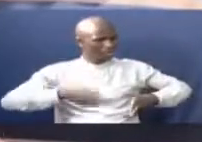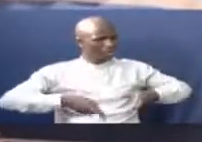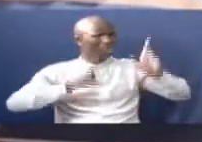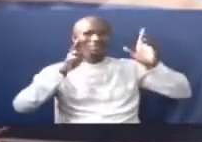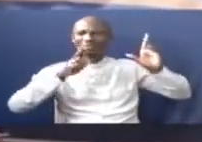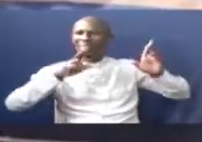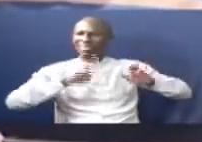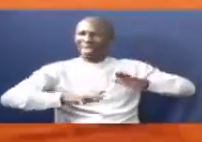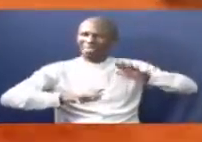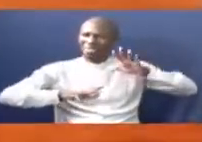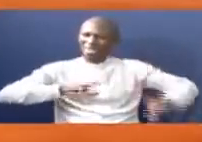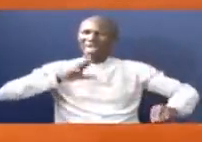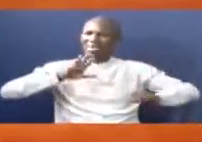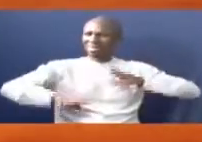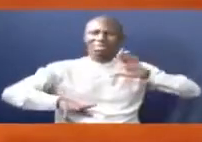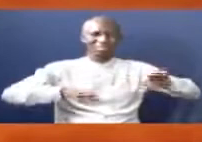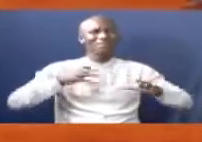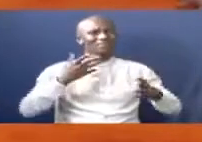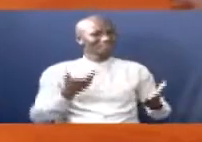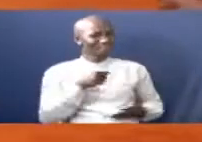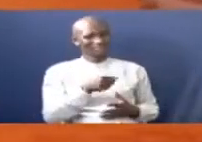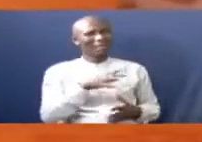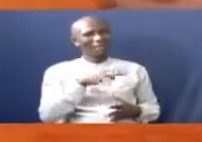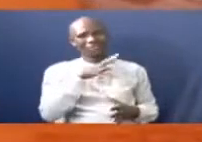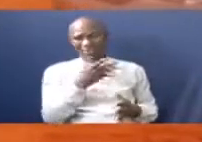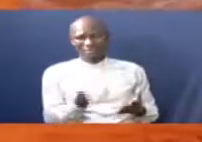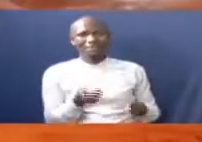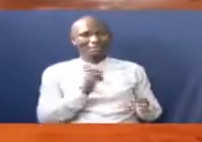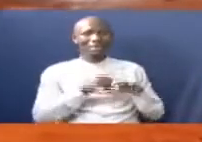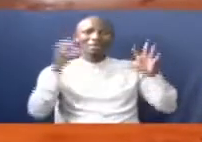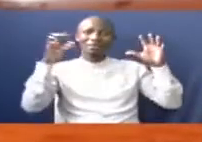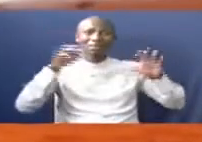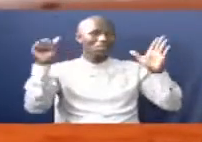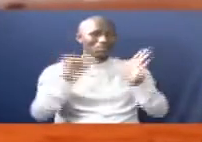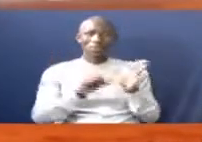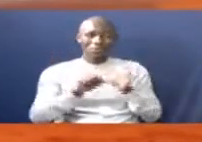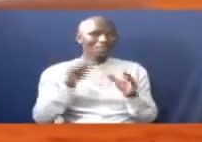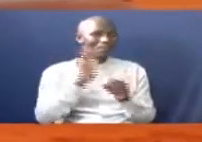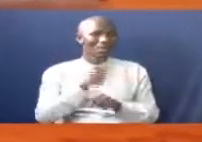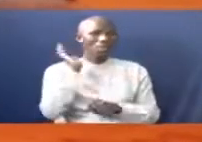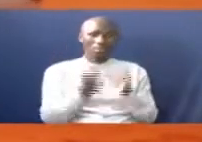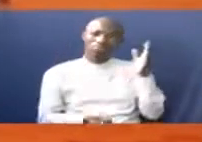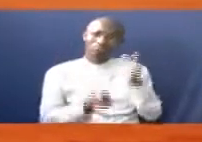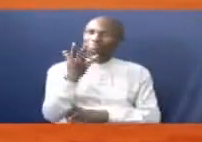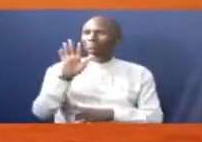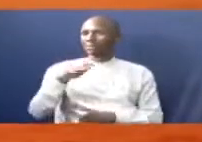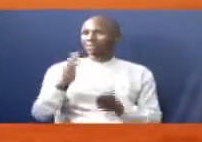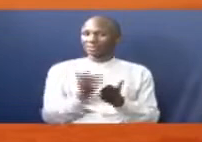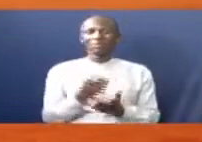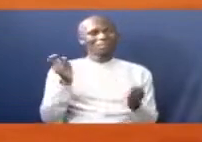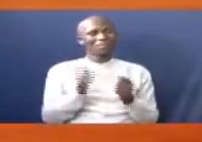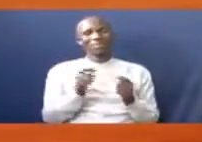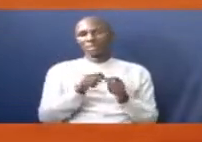witu ni madi. Na lelo witu we madi. Mbuwe ya uwa kuitua kuina madhina maingi bio. Ni kate wa alame ya kuwa mena uomo.